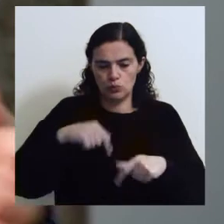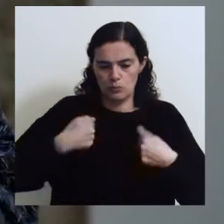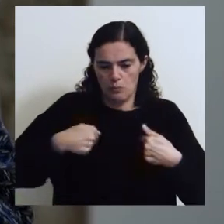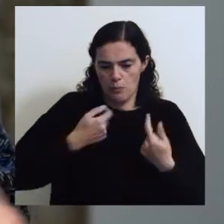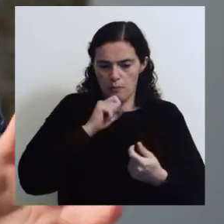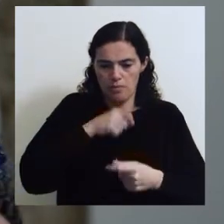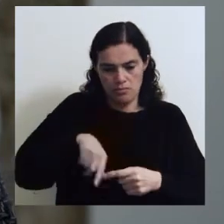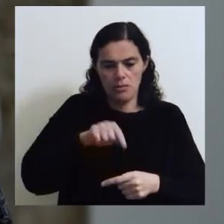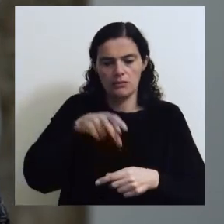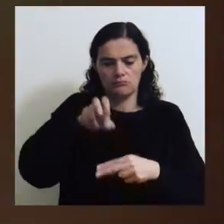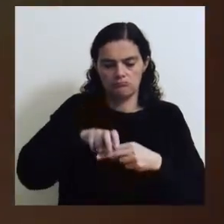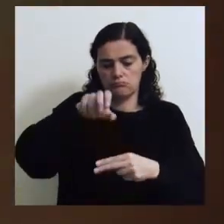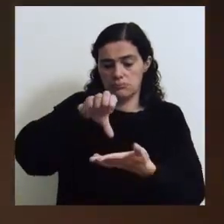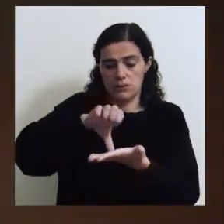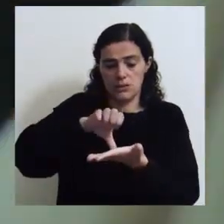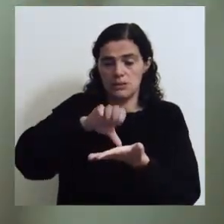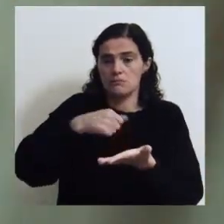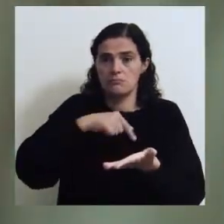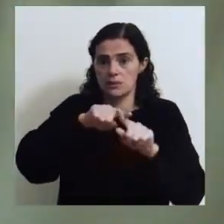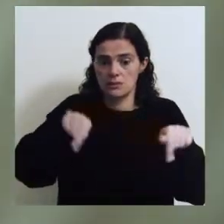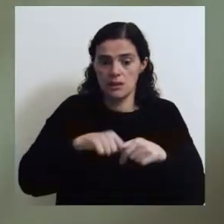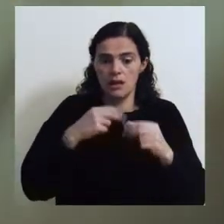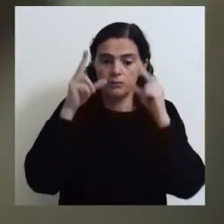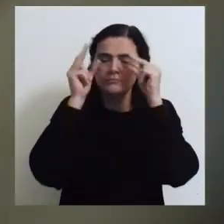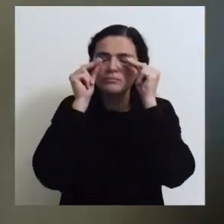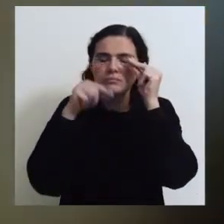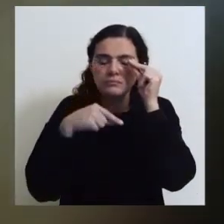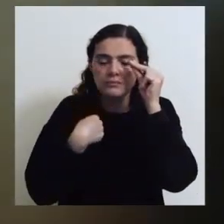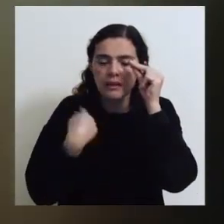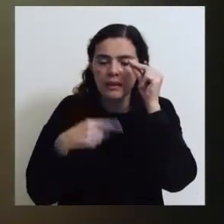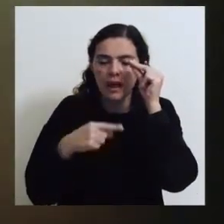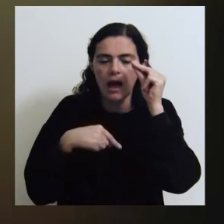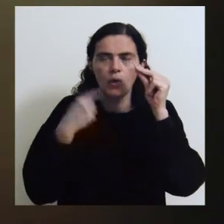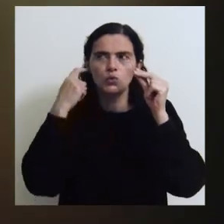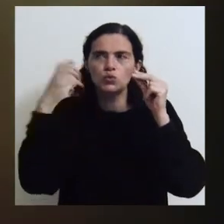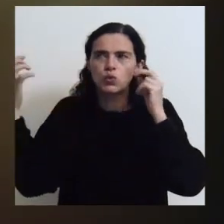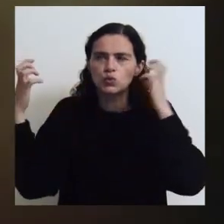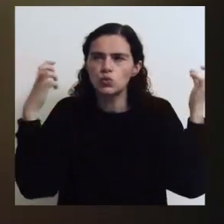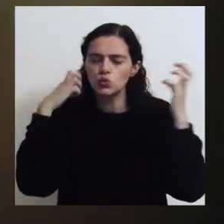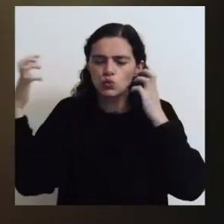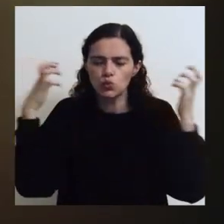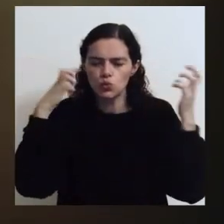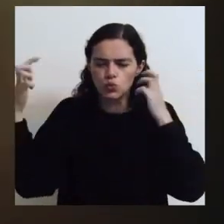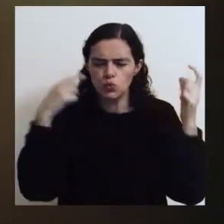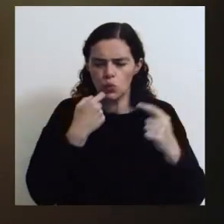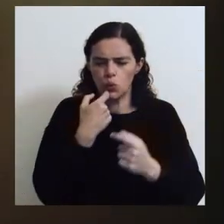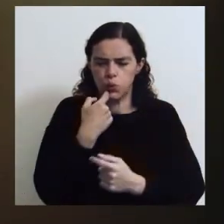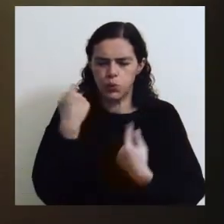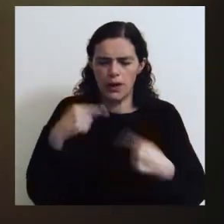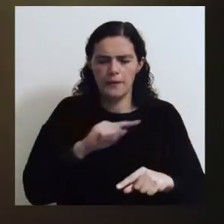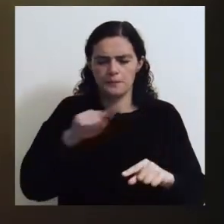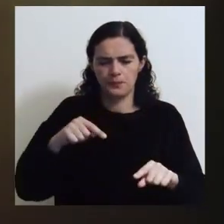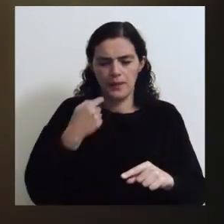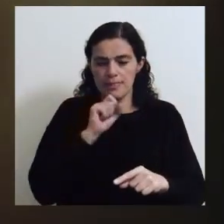s'asseoir au milieu de la salle et fermer les yeux, puisqu'il y a beaucoup de sons et les sons